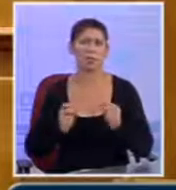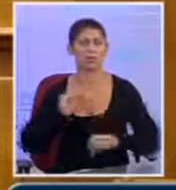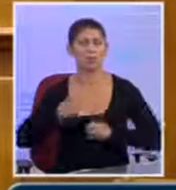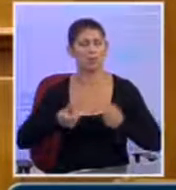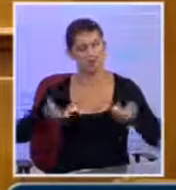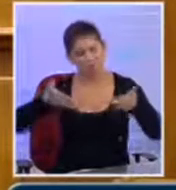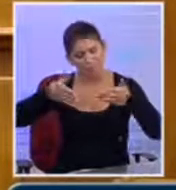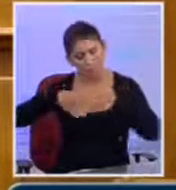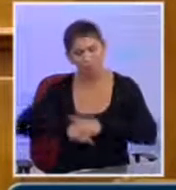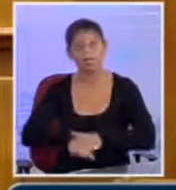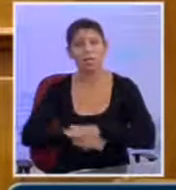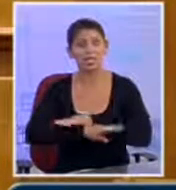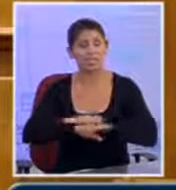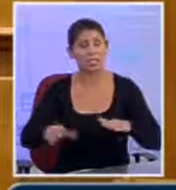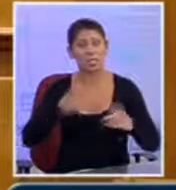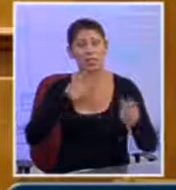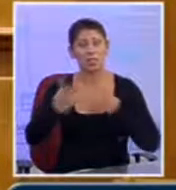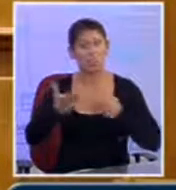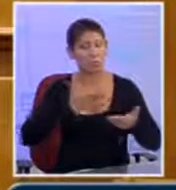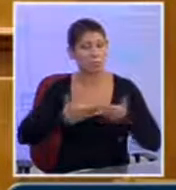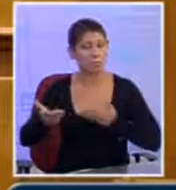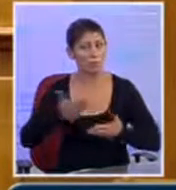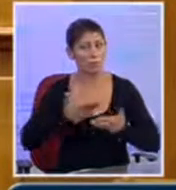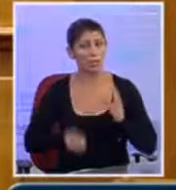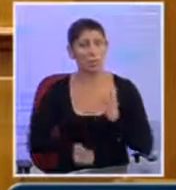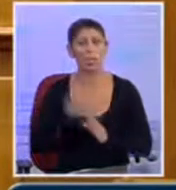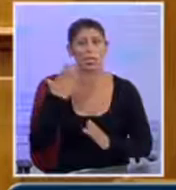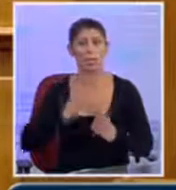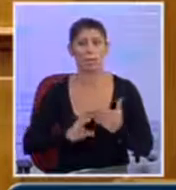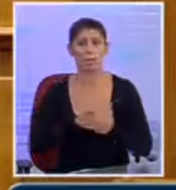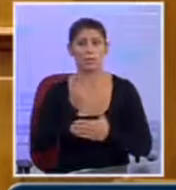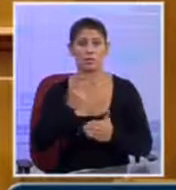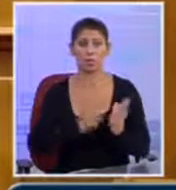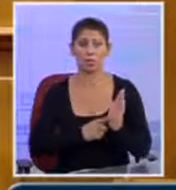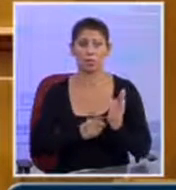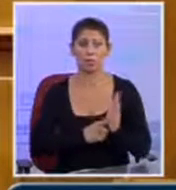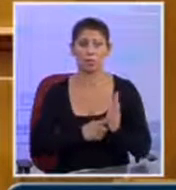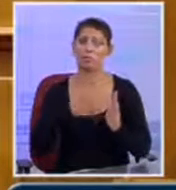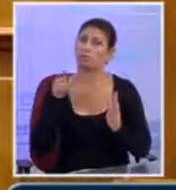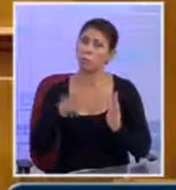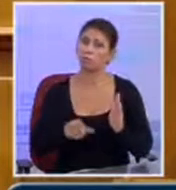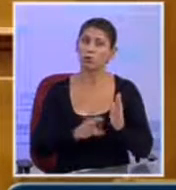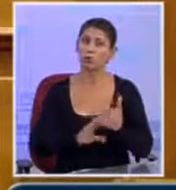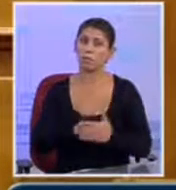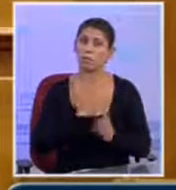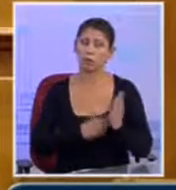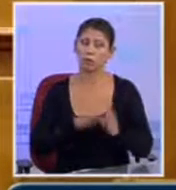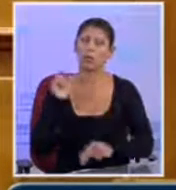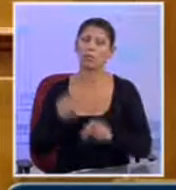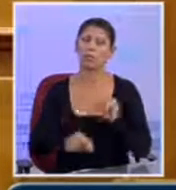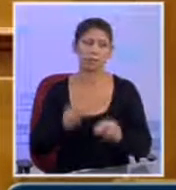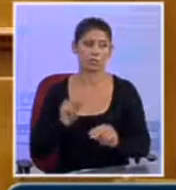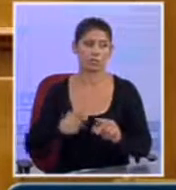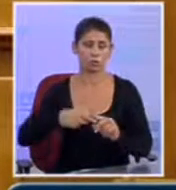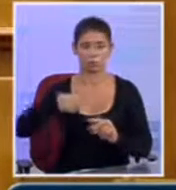κλείσει. Τέλειωσε η διαβούλευση για το νέο αναπτυξιακό νόμο, ο οποίος θα ψηφιστεί